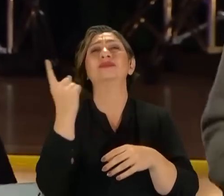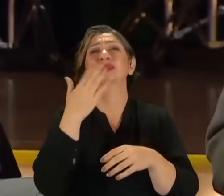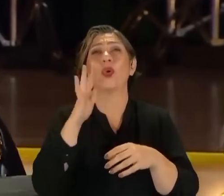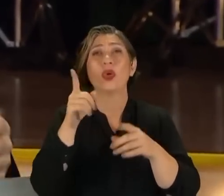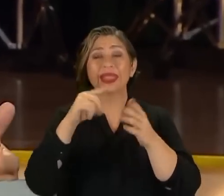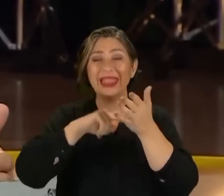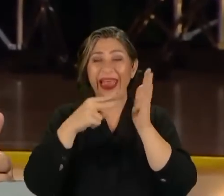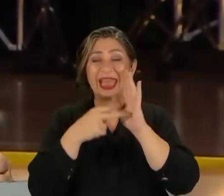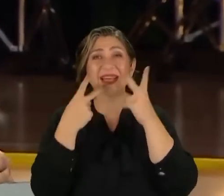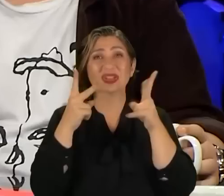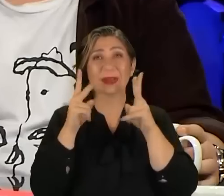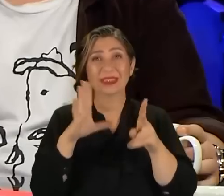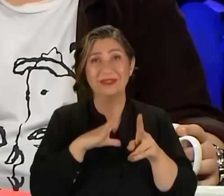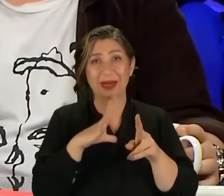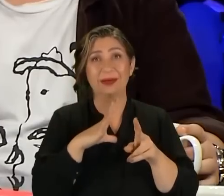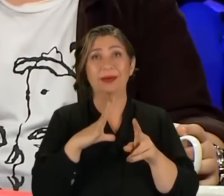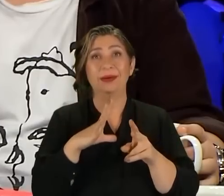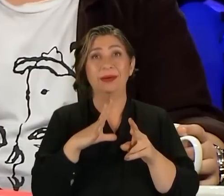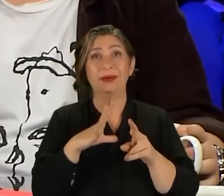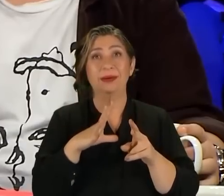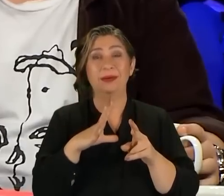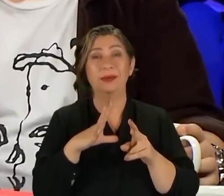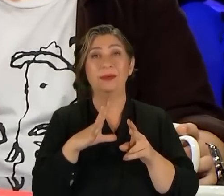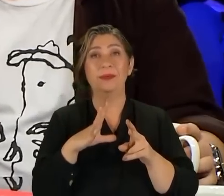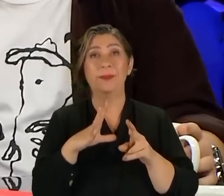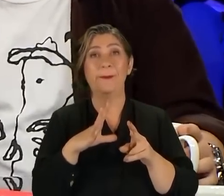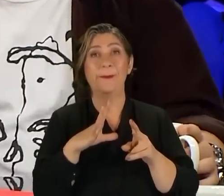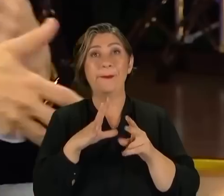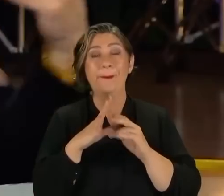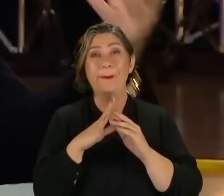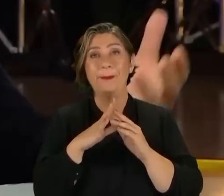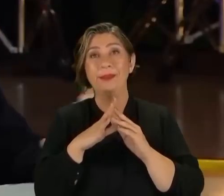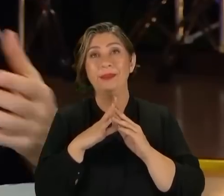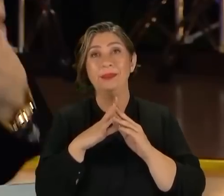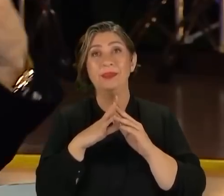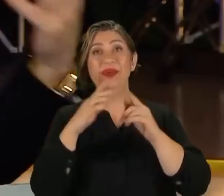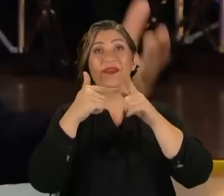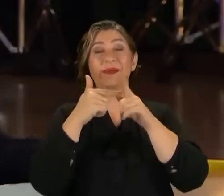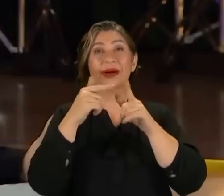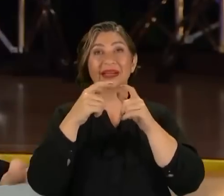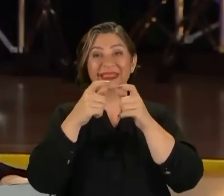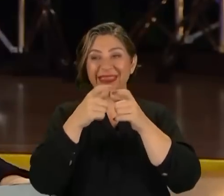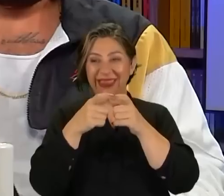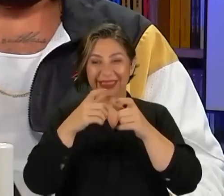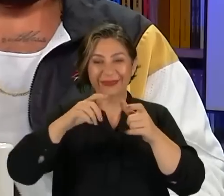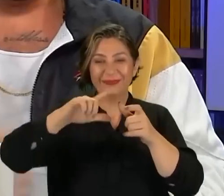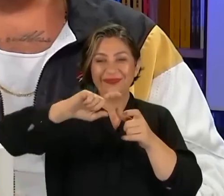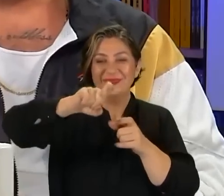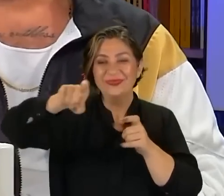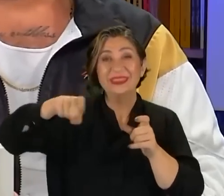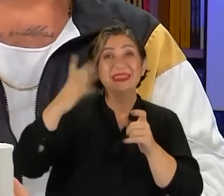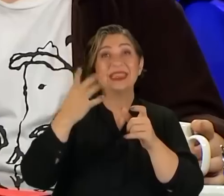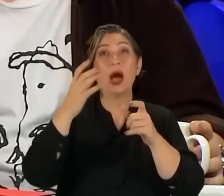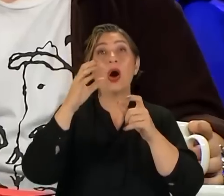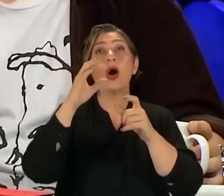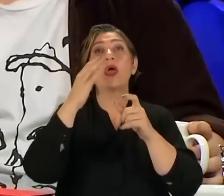yok. Onun teknik açıklaması var aslında. Yani daha ya da mesela şimdi vinilin frekans, tekrar CD'lerin önüne geçmesi gibi. Daha organik